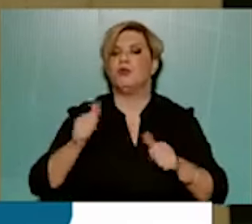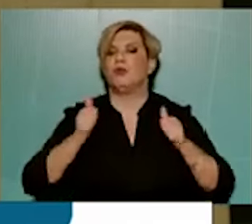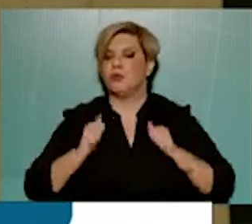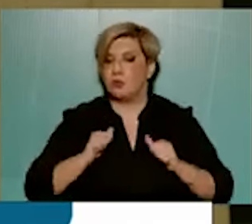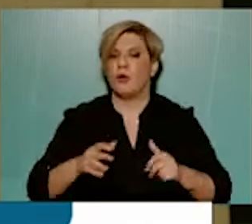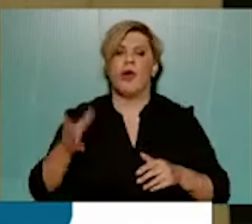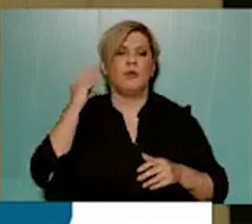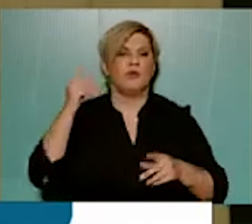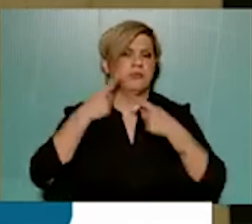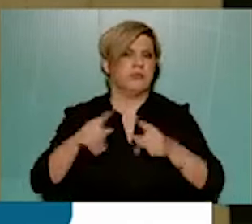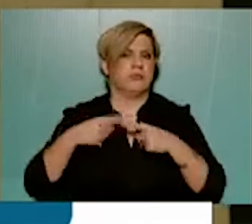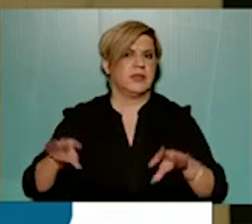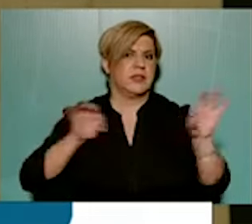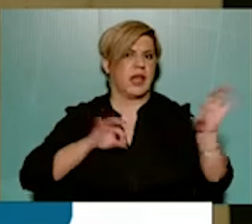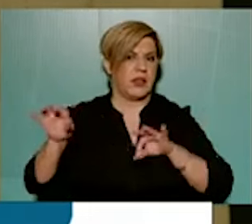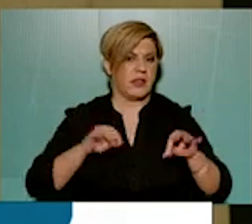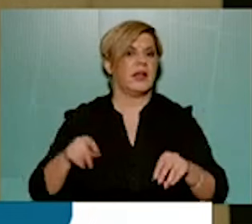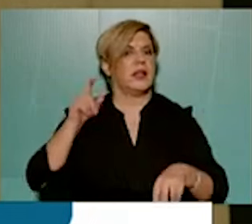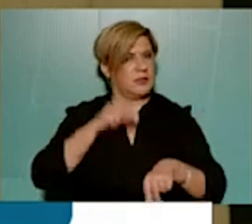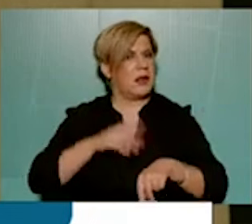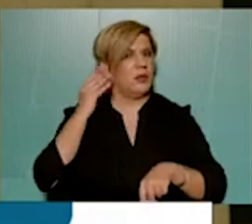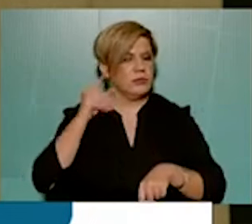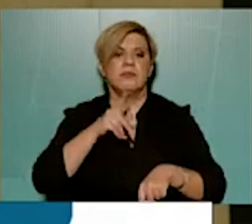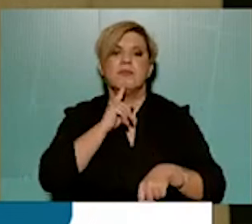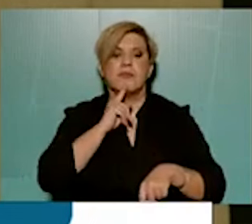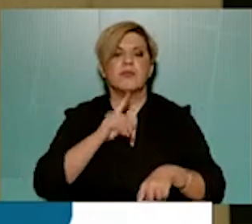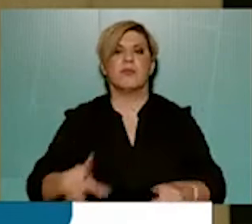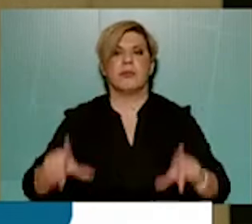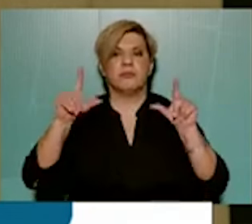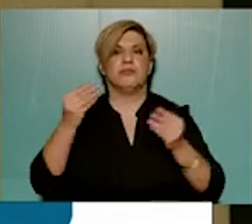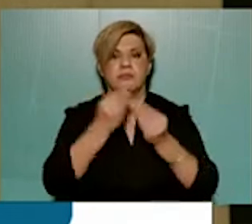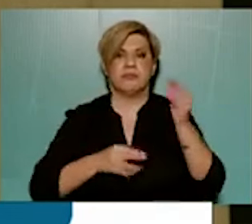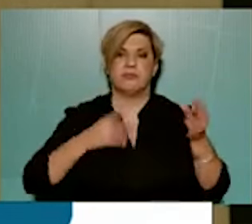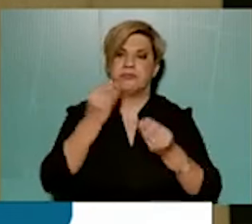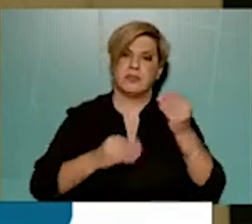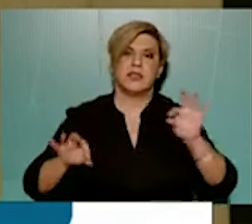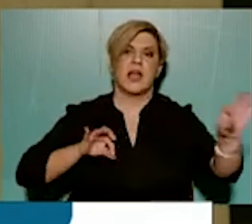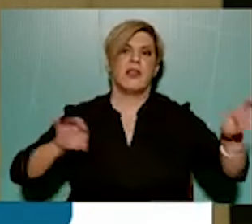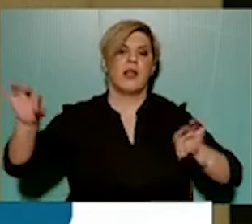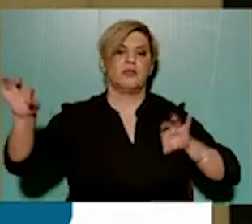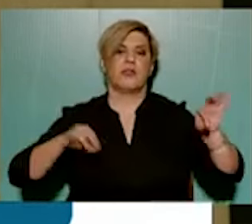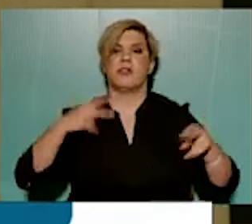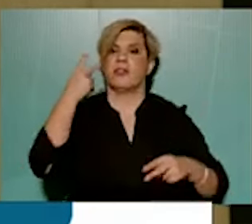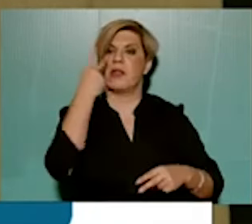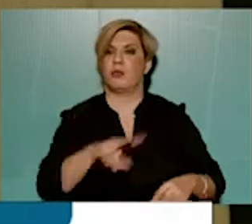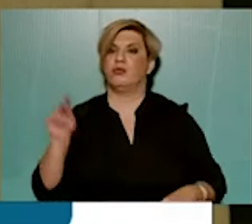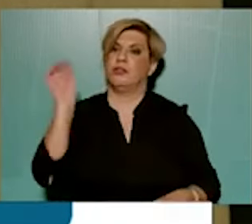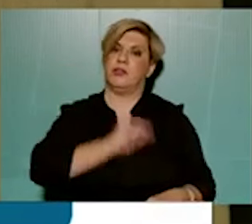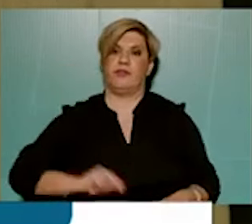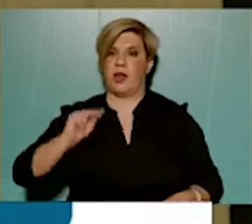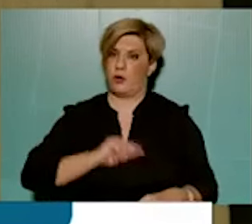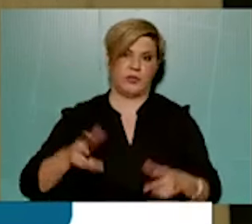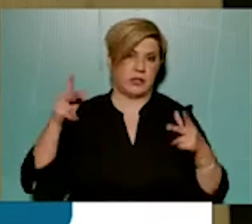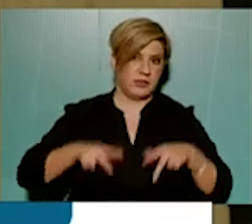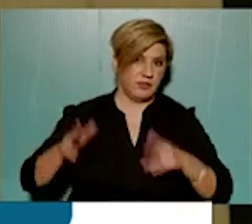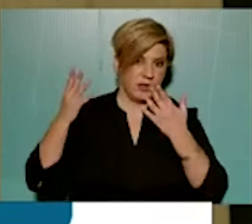τουριστικό. Ακούσαμε εδώ πολλά σχέδια και σήμερα, στο πλαίσιο φυσικά ενός ευρύτερου σχεδιασμού για τα δικά τους συμφέροντα, για